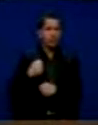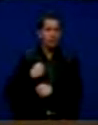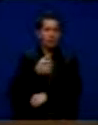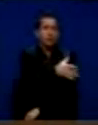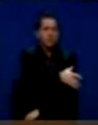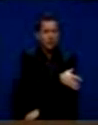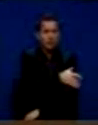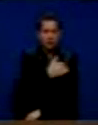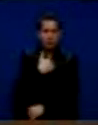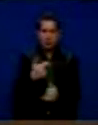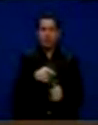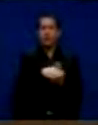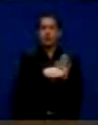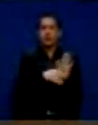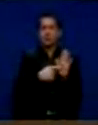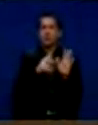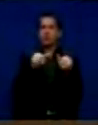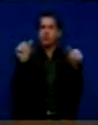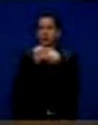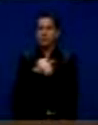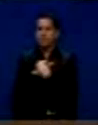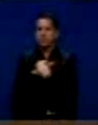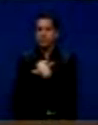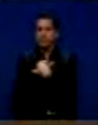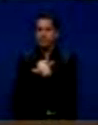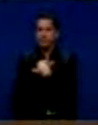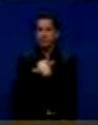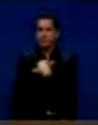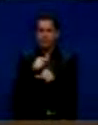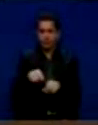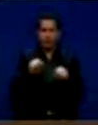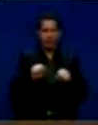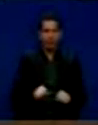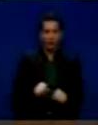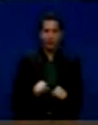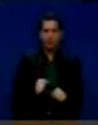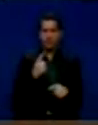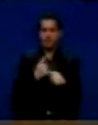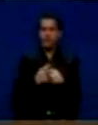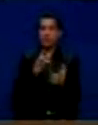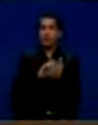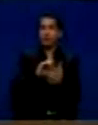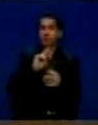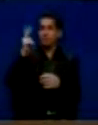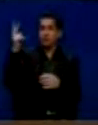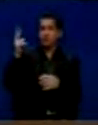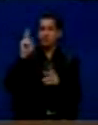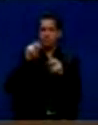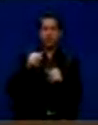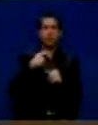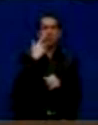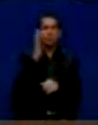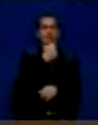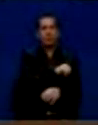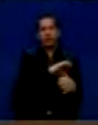këtë ligj ne po themi atyre që keni bërë gabim dhe po të kishte qenë kjo qeveri e Kosovës në ato vende prej nga kanalla ta, këta persona do të shkonin nga 15 vjet në